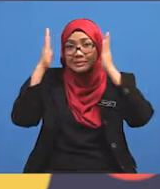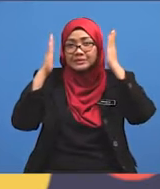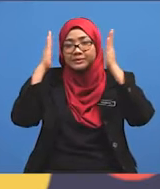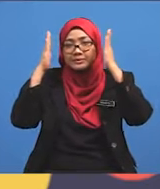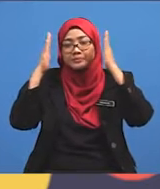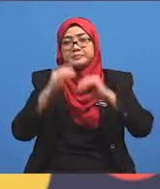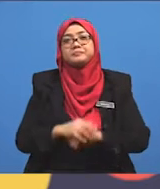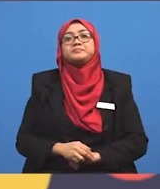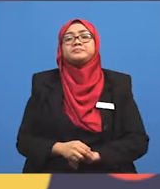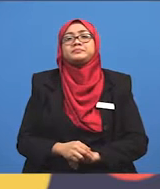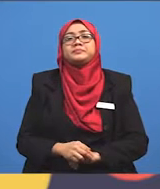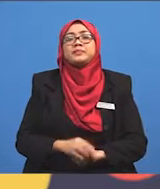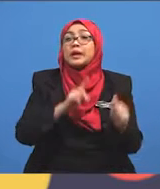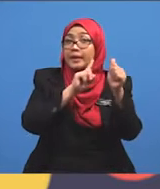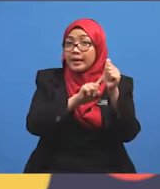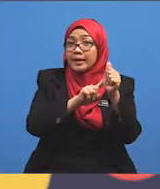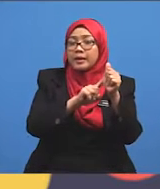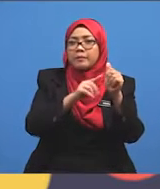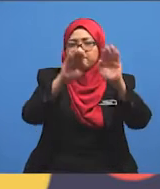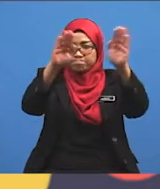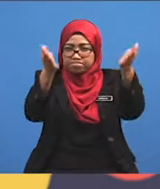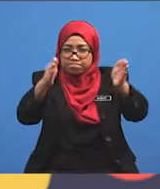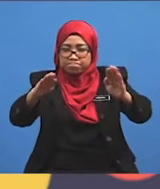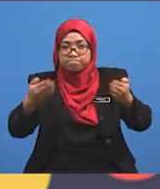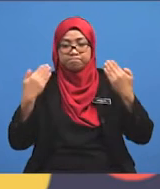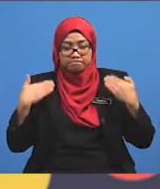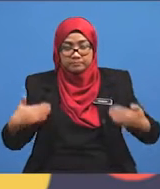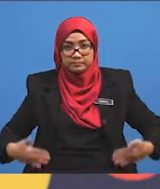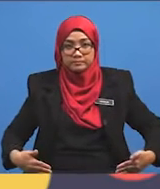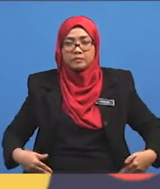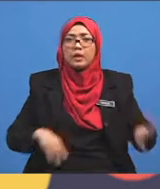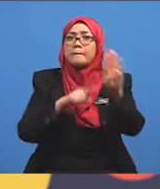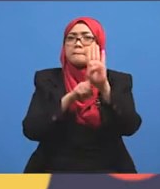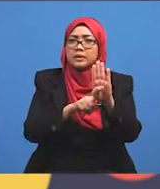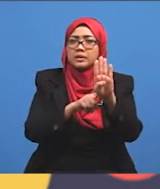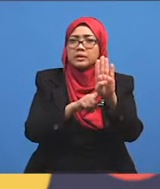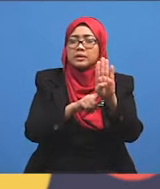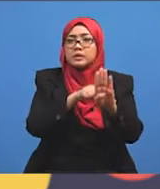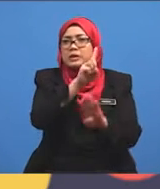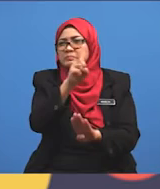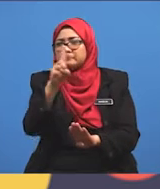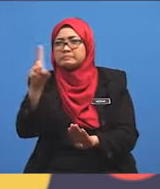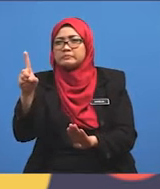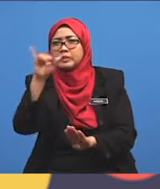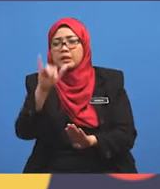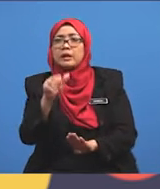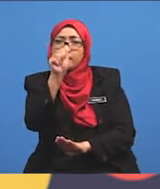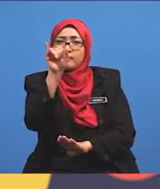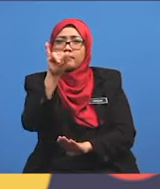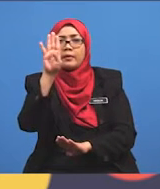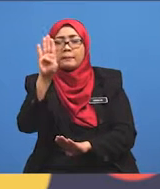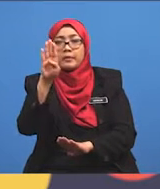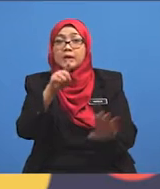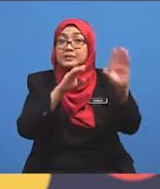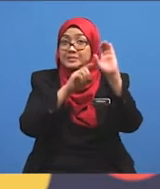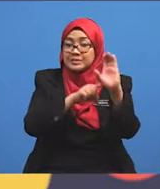A. Bentuk tubuh badan. B. Sesuatu yang mengaibkan. C. Pakaian